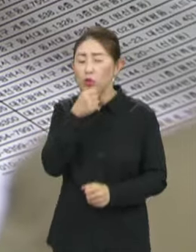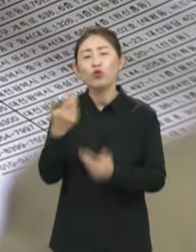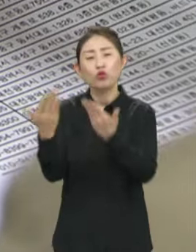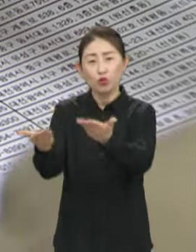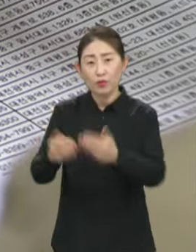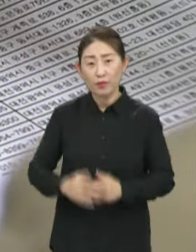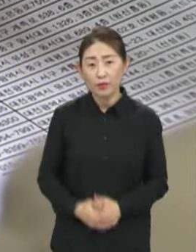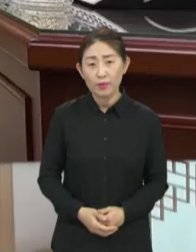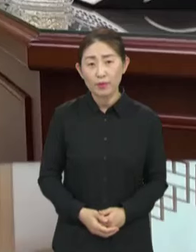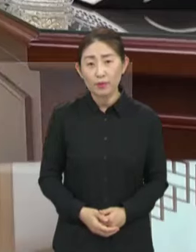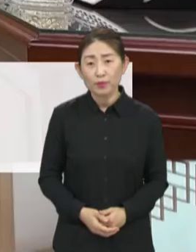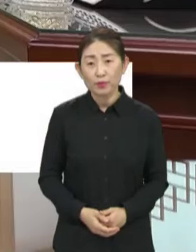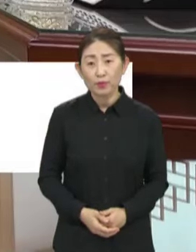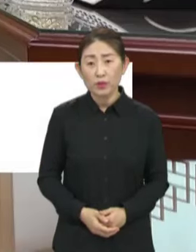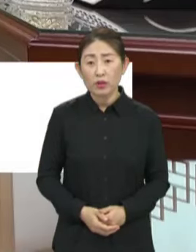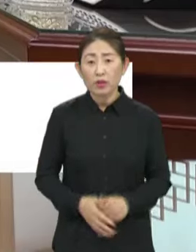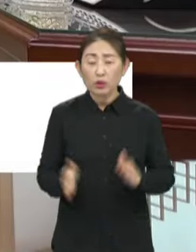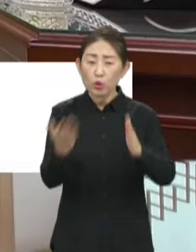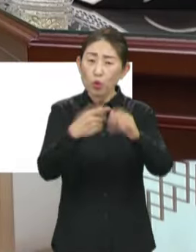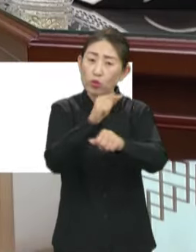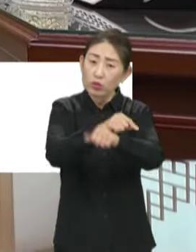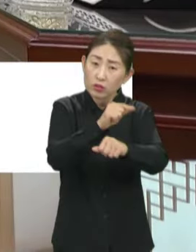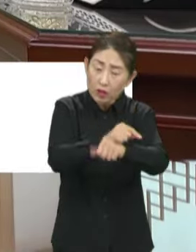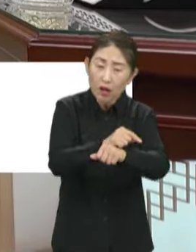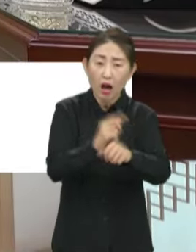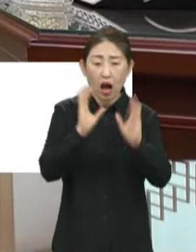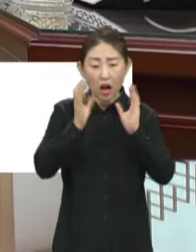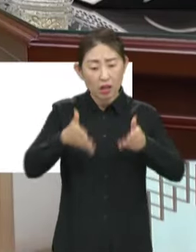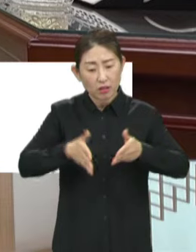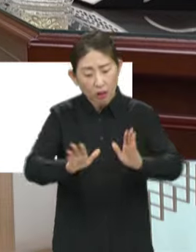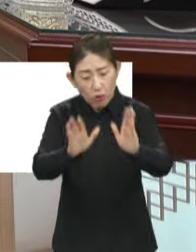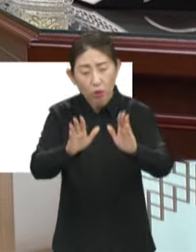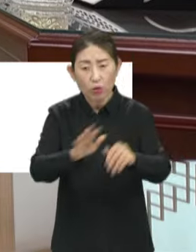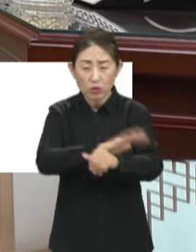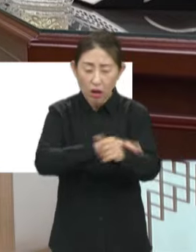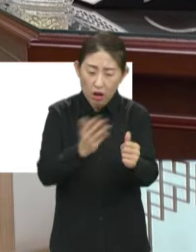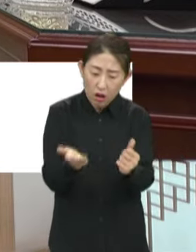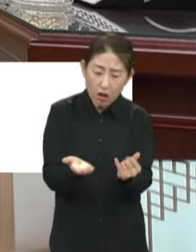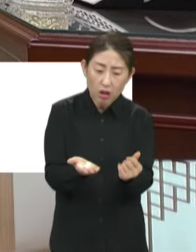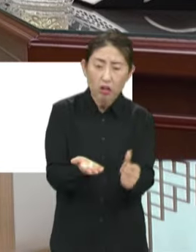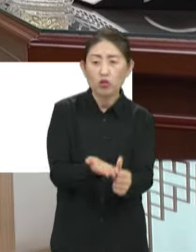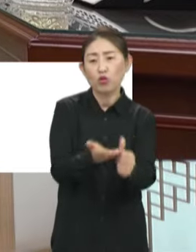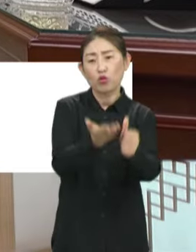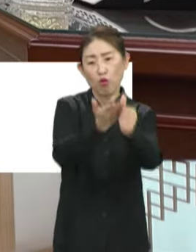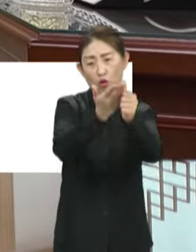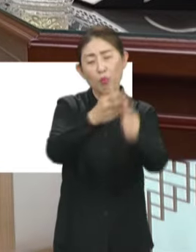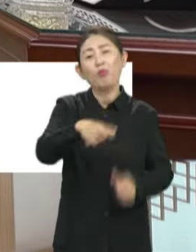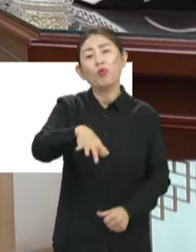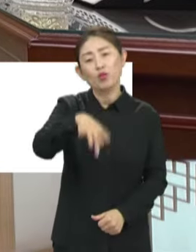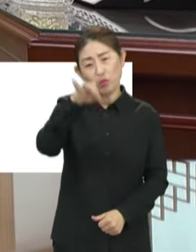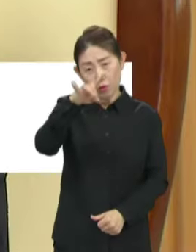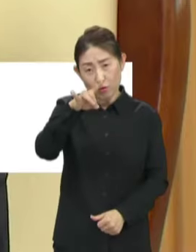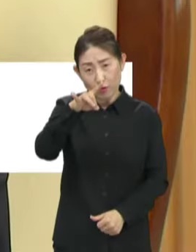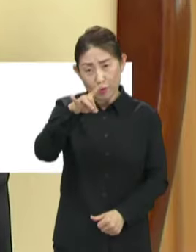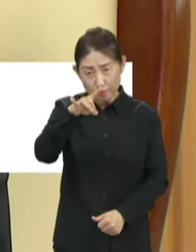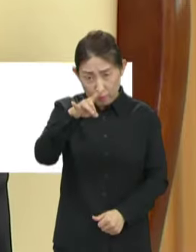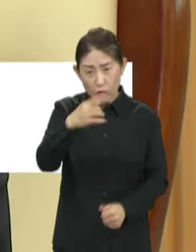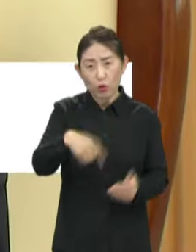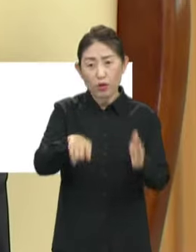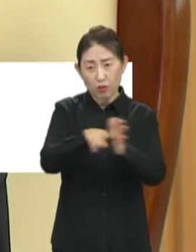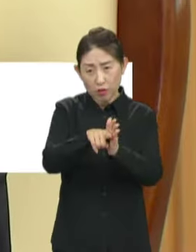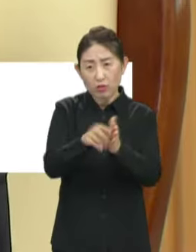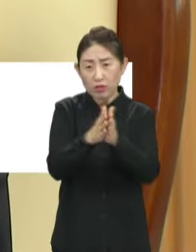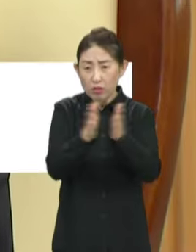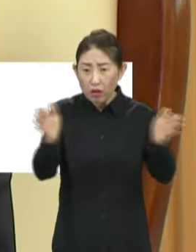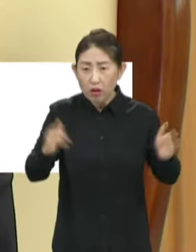우리 공직사회가 아이를 낳고 키우는데 먼저 선도적으로 정책을 좀 더 펼칠 수 있도록